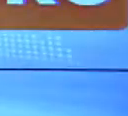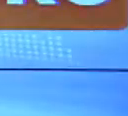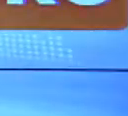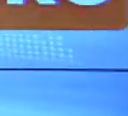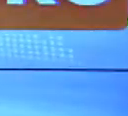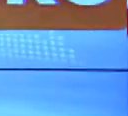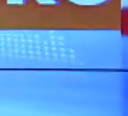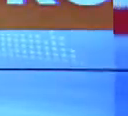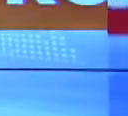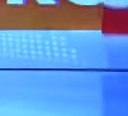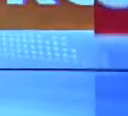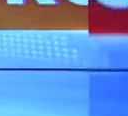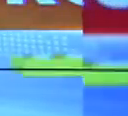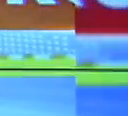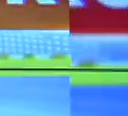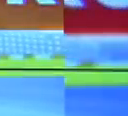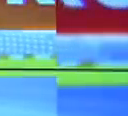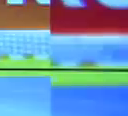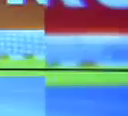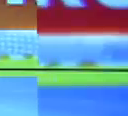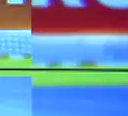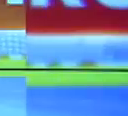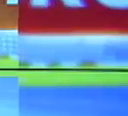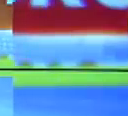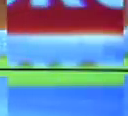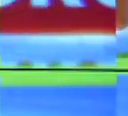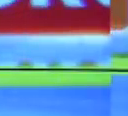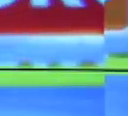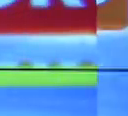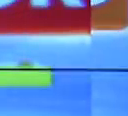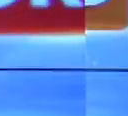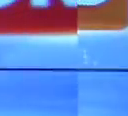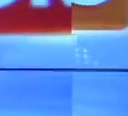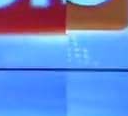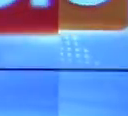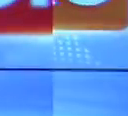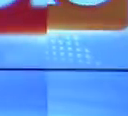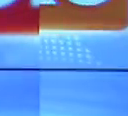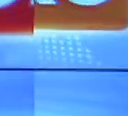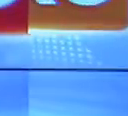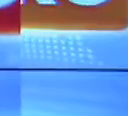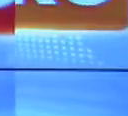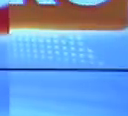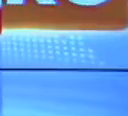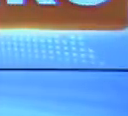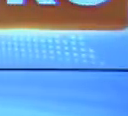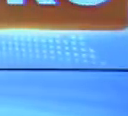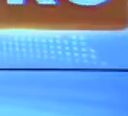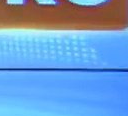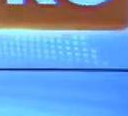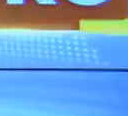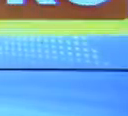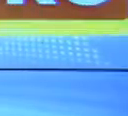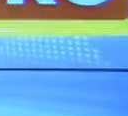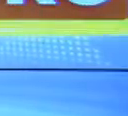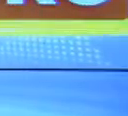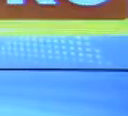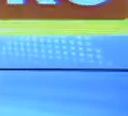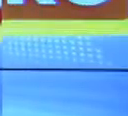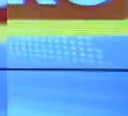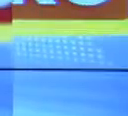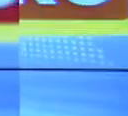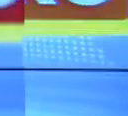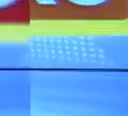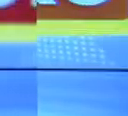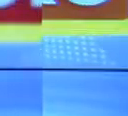Ibihe byiza kuri mwe mwese mukomeje kubana na gahunda zitandukanye za televiziyo Rwanda ikazemo yo twinjiyemo y'amakuru avugwa muri